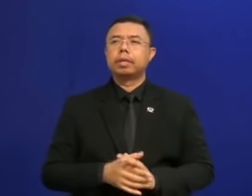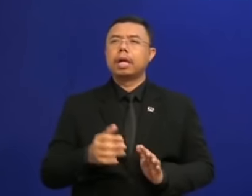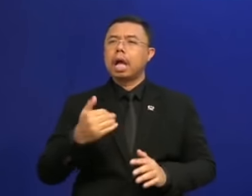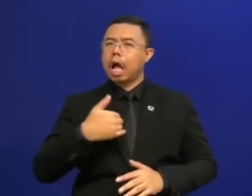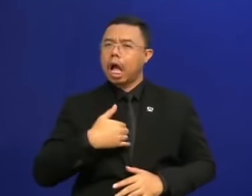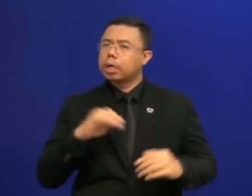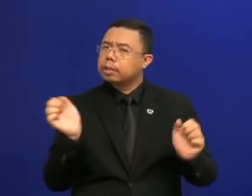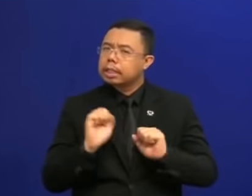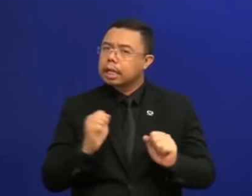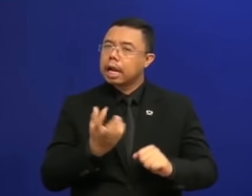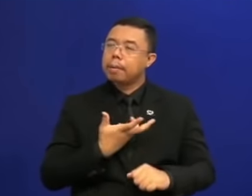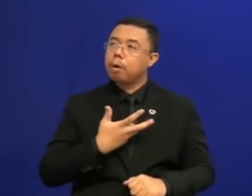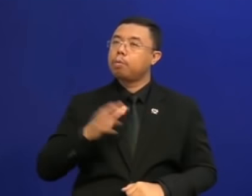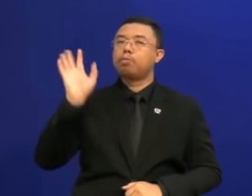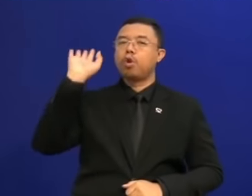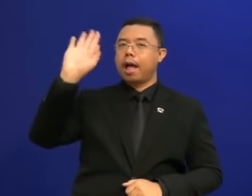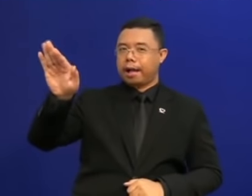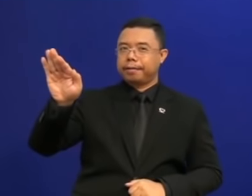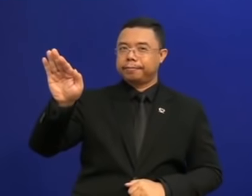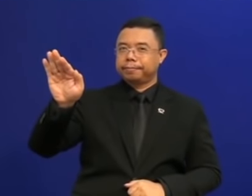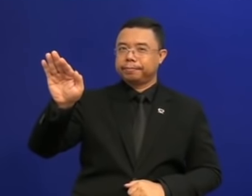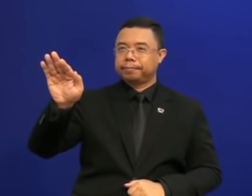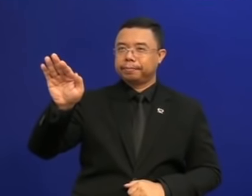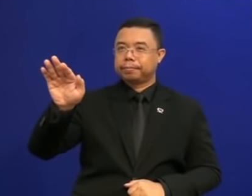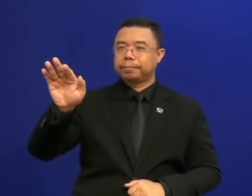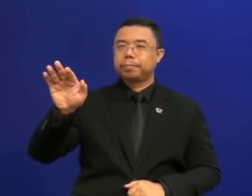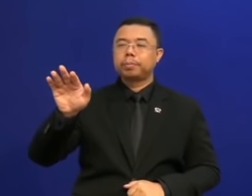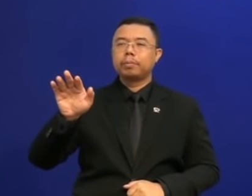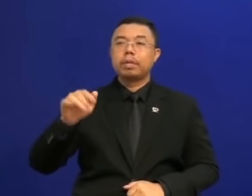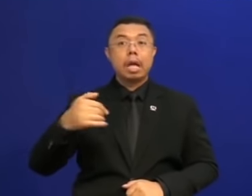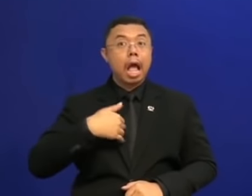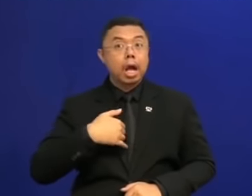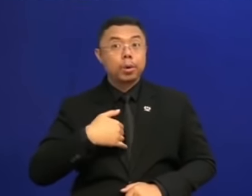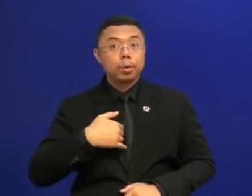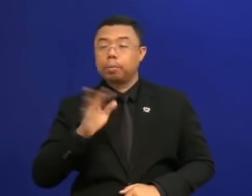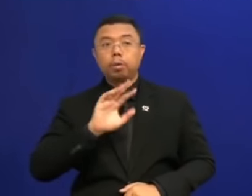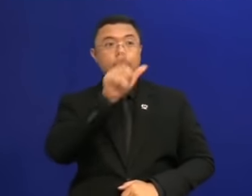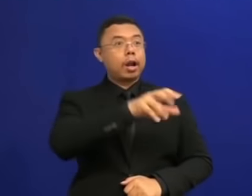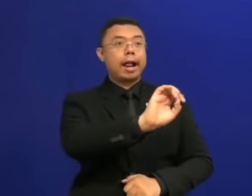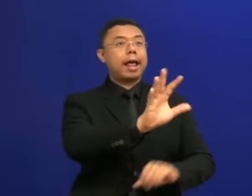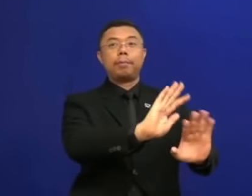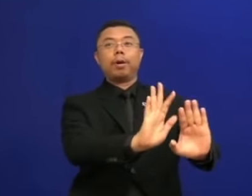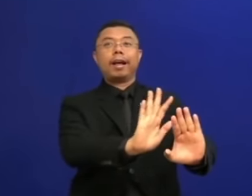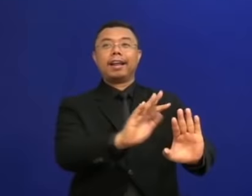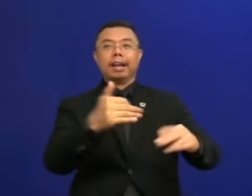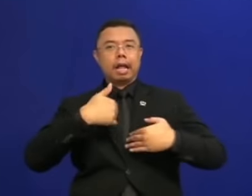Aku segera akan pulang. Aku, bukan orang lain.